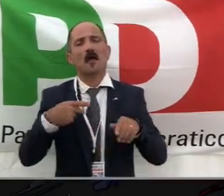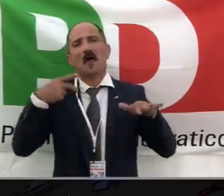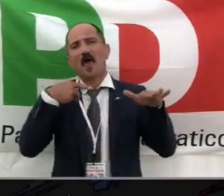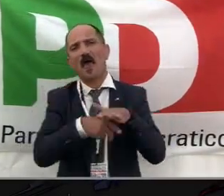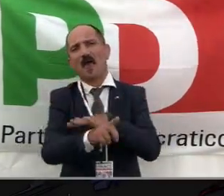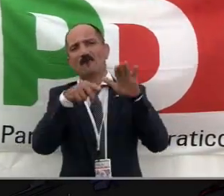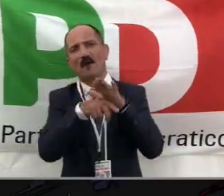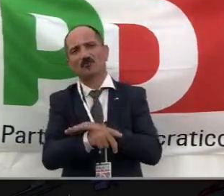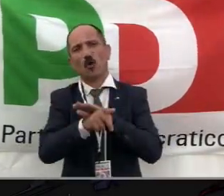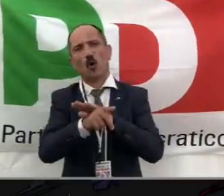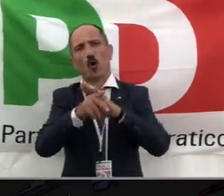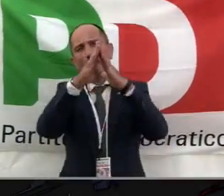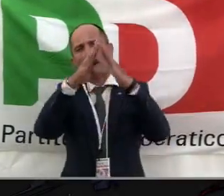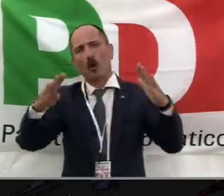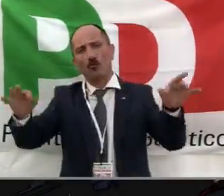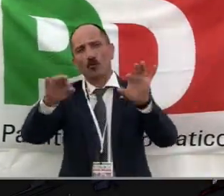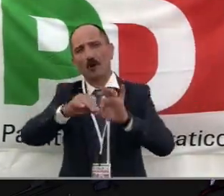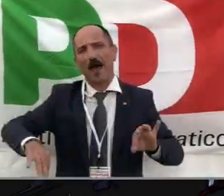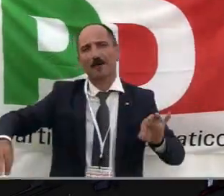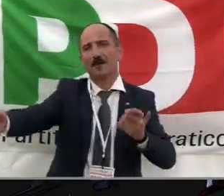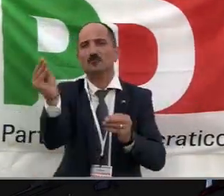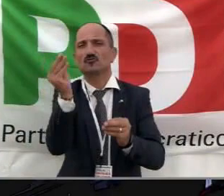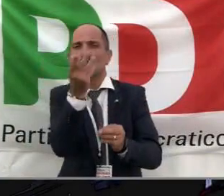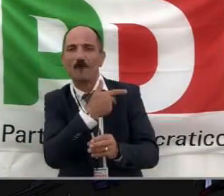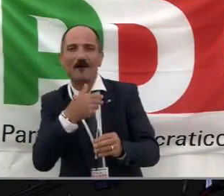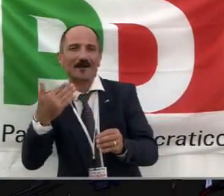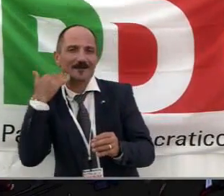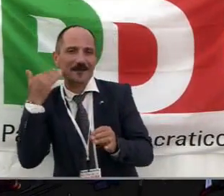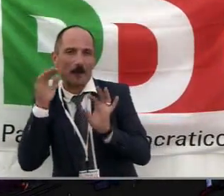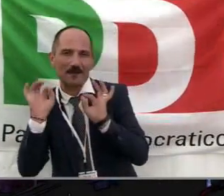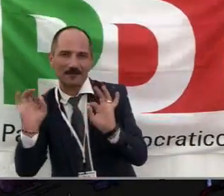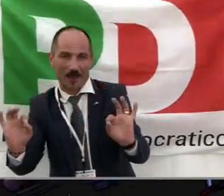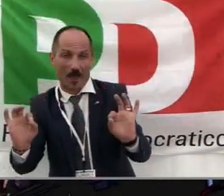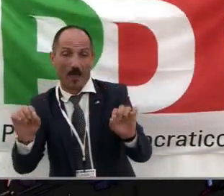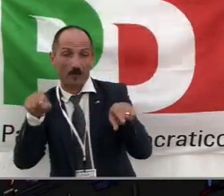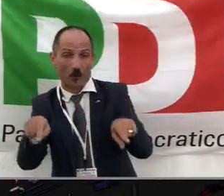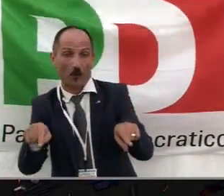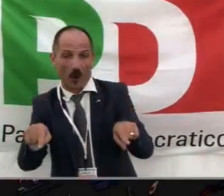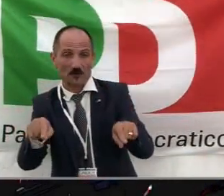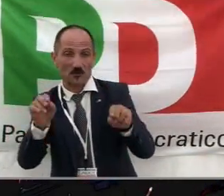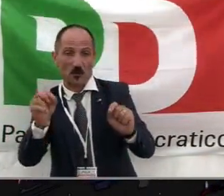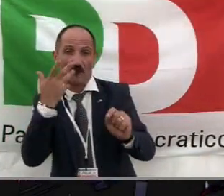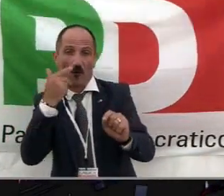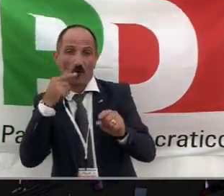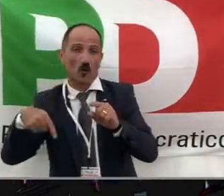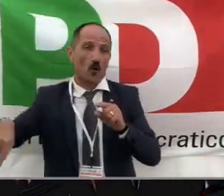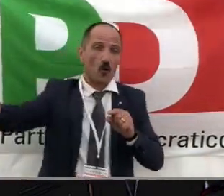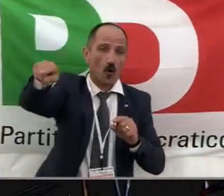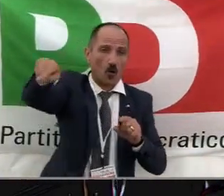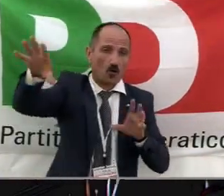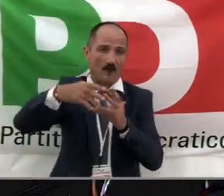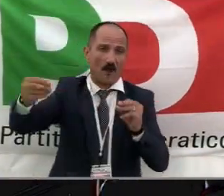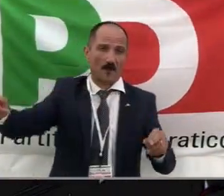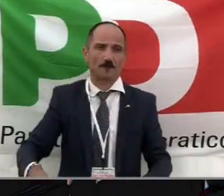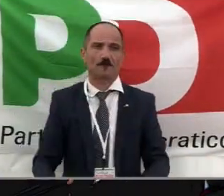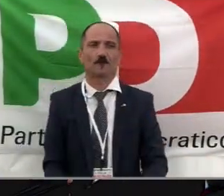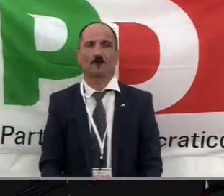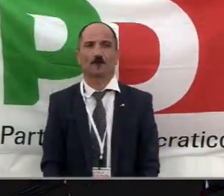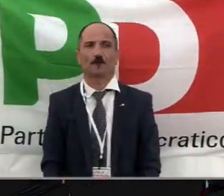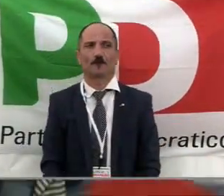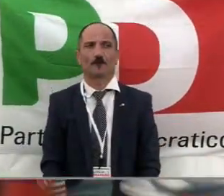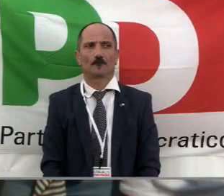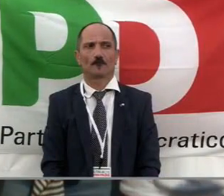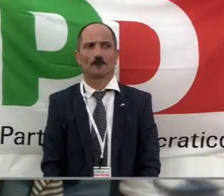Evasori condonati e giovani indebitati, questo è quello che vogliono fare.